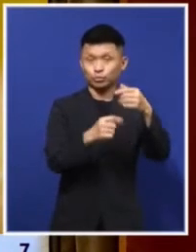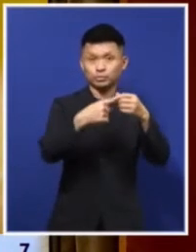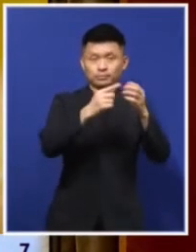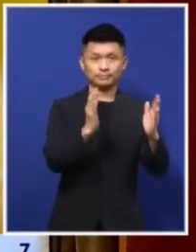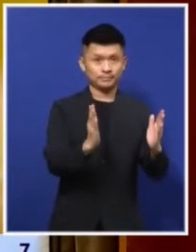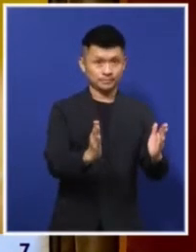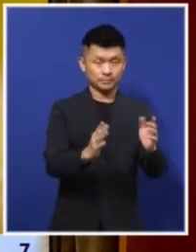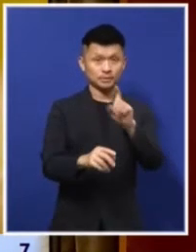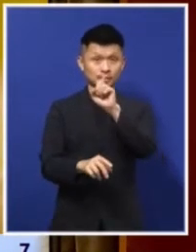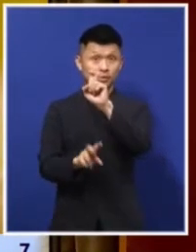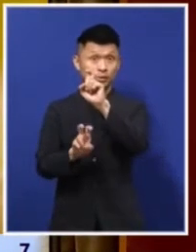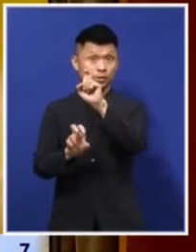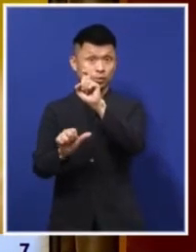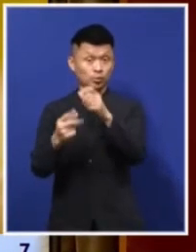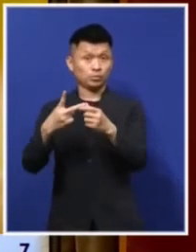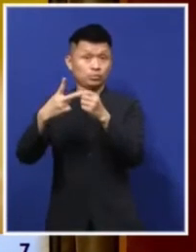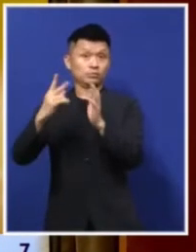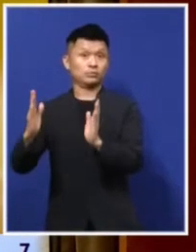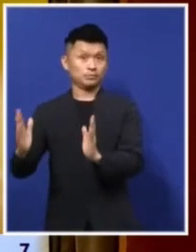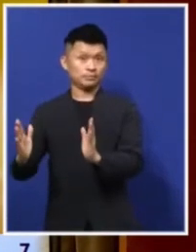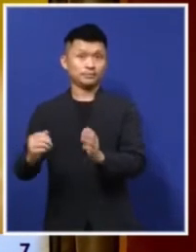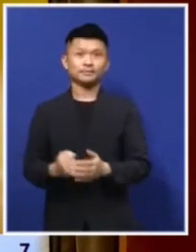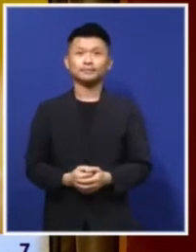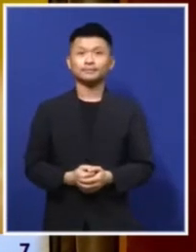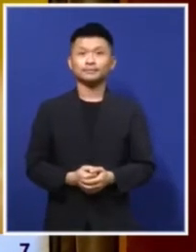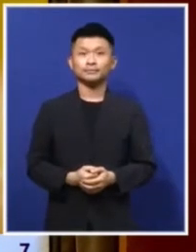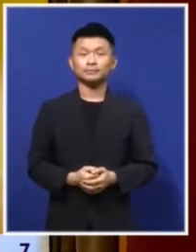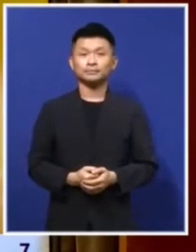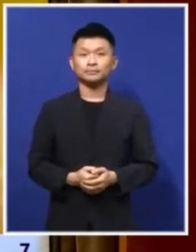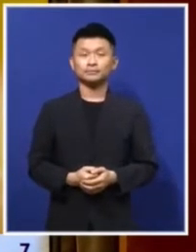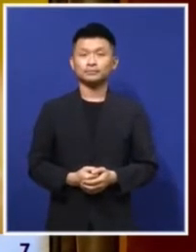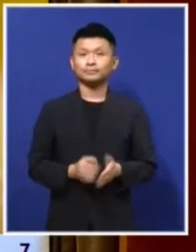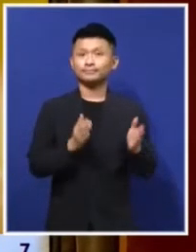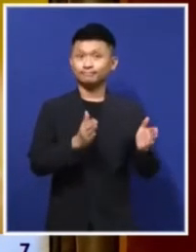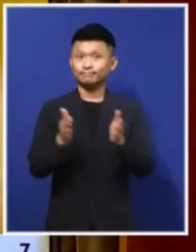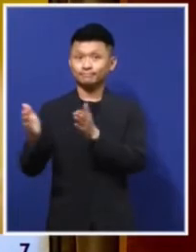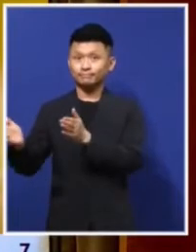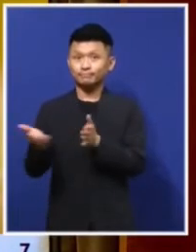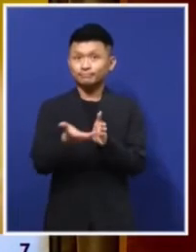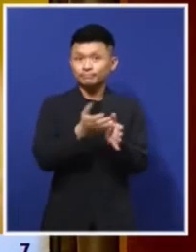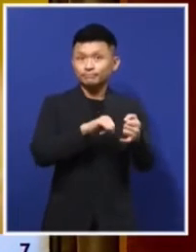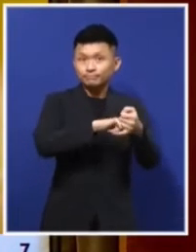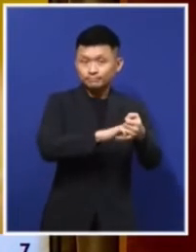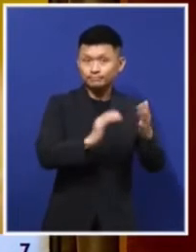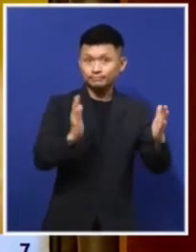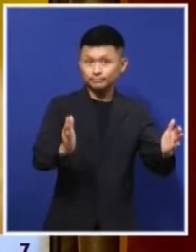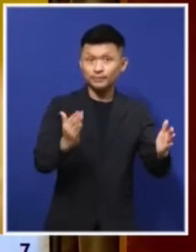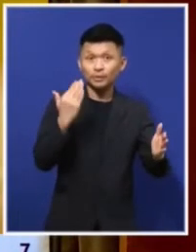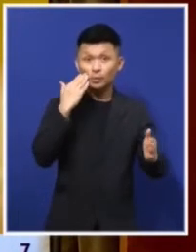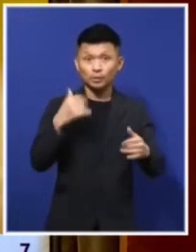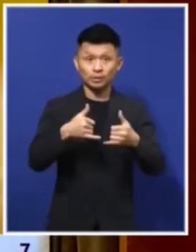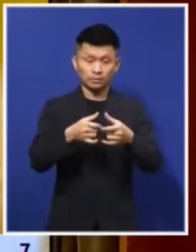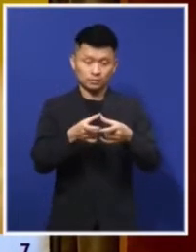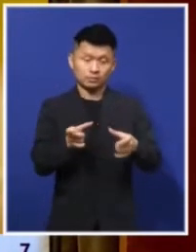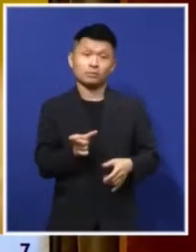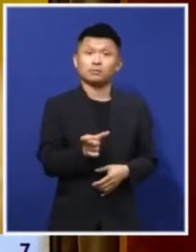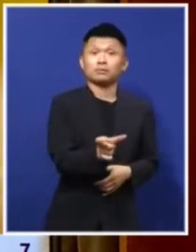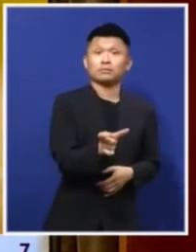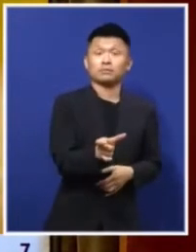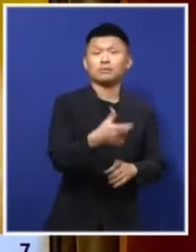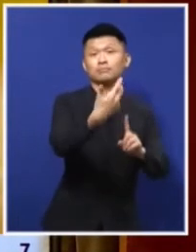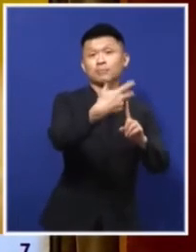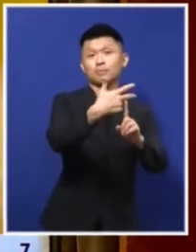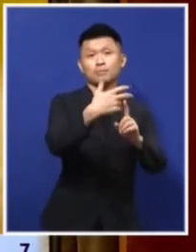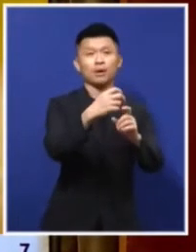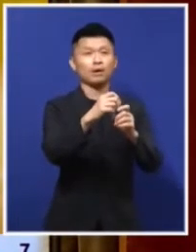次，10月25开始是第二个梯次。在这个梯次里面的预定期里面，只要插健保卡，在超商就是